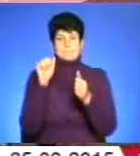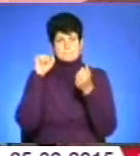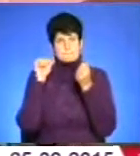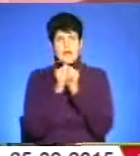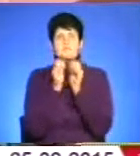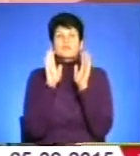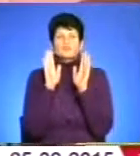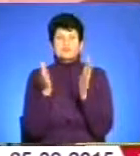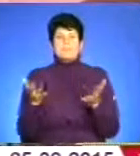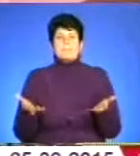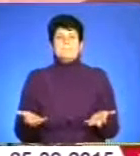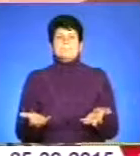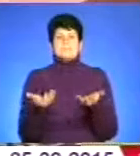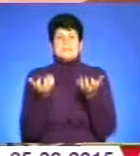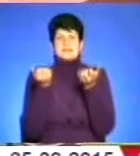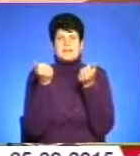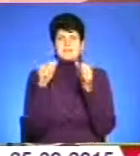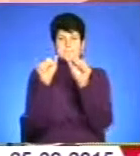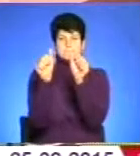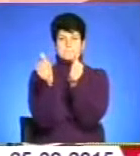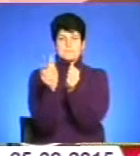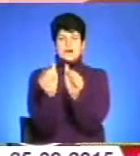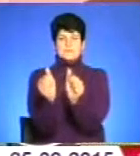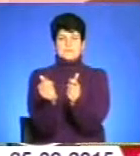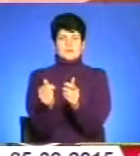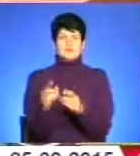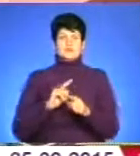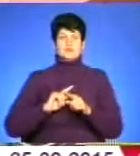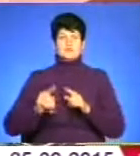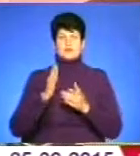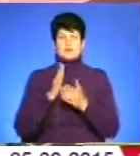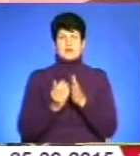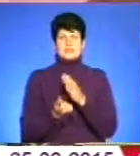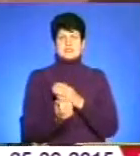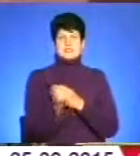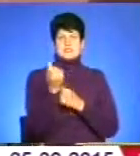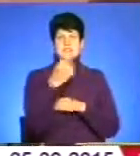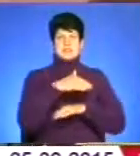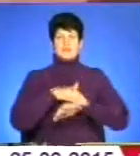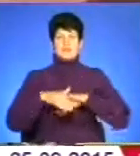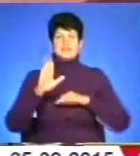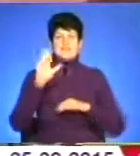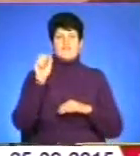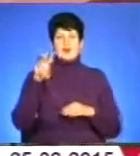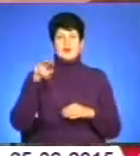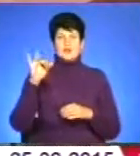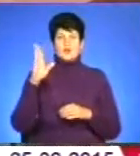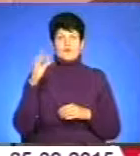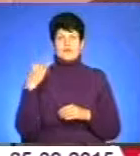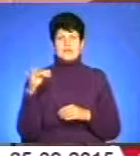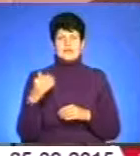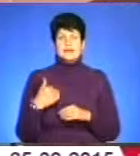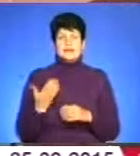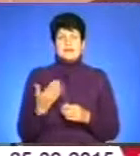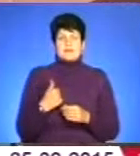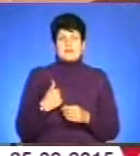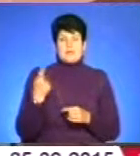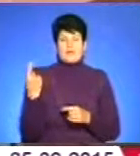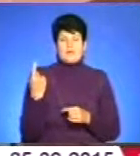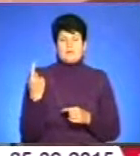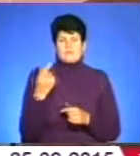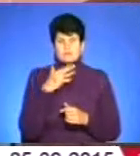підтримана тим пам'ятником, який невдовзі має появитися на вулиці Валовій, де ми не один раз